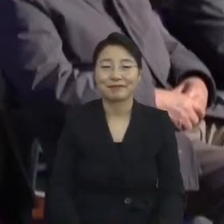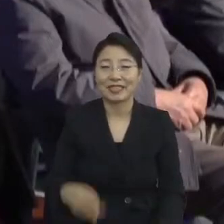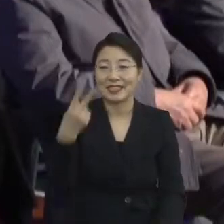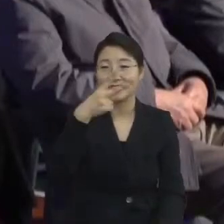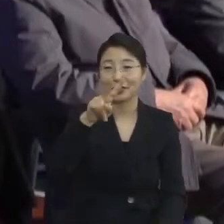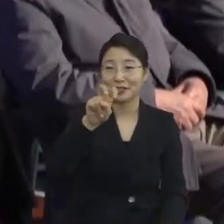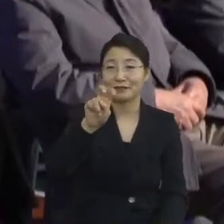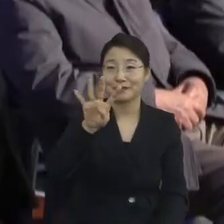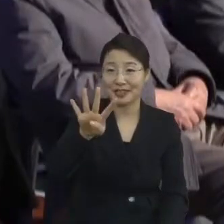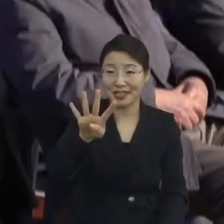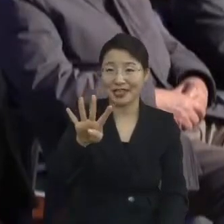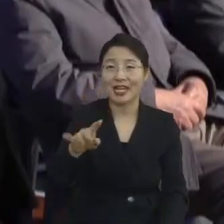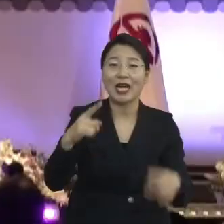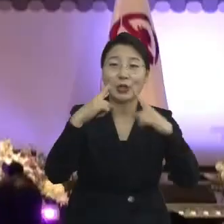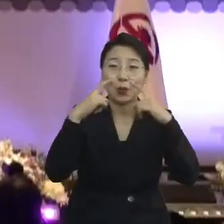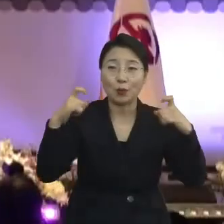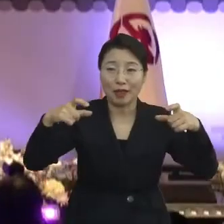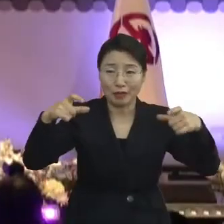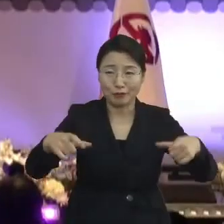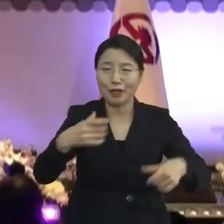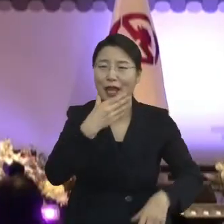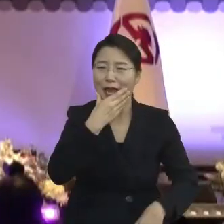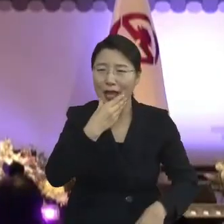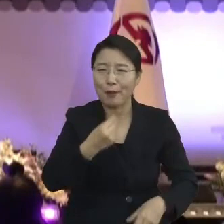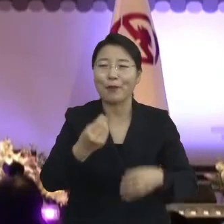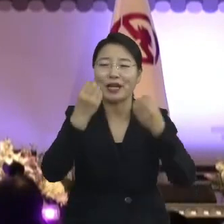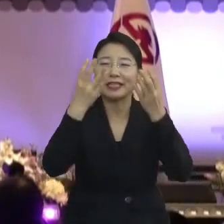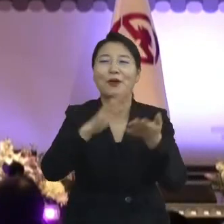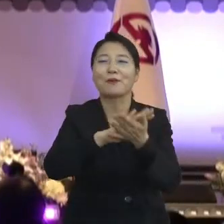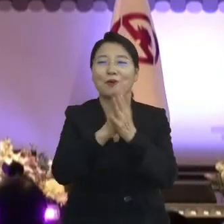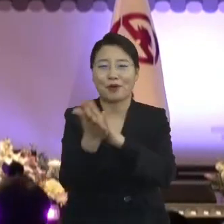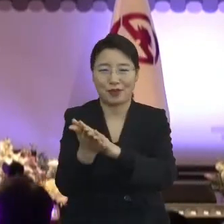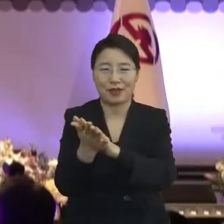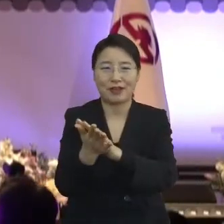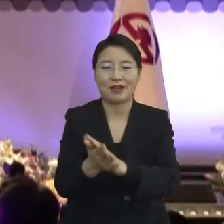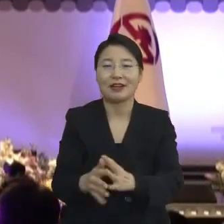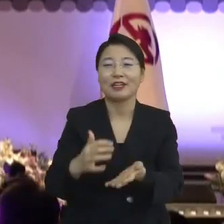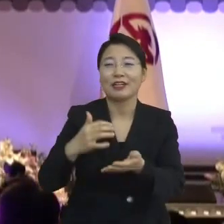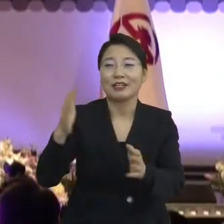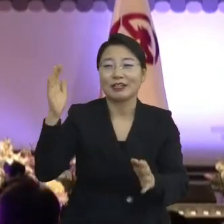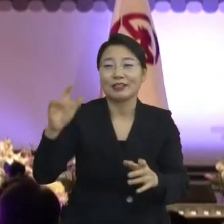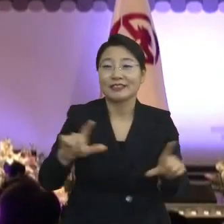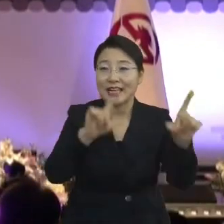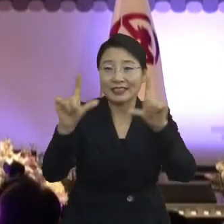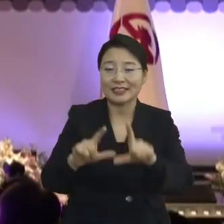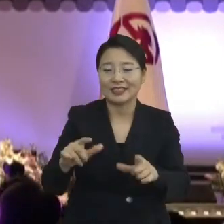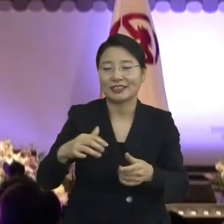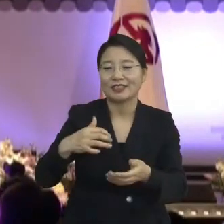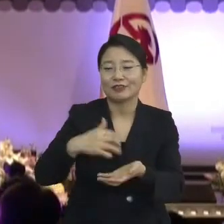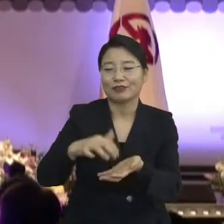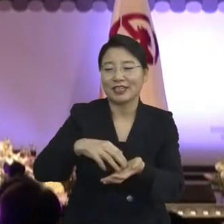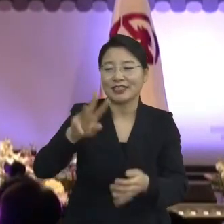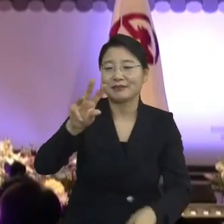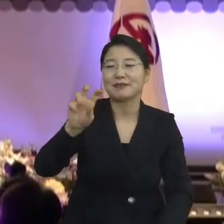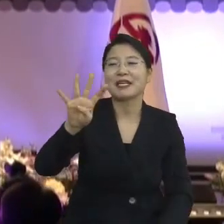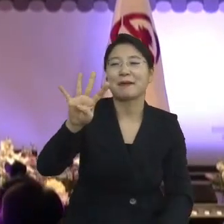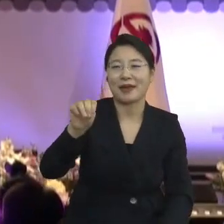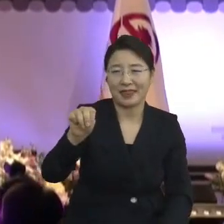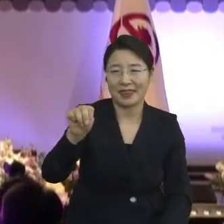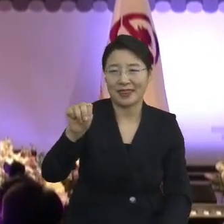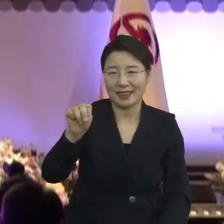2024년 동대문구의 행복한 변화, 34만 구민 여러분과 함께 만들어가겠습니다.